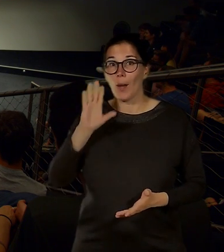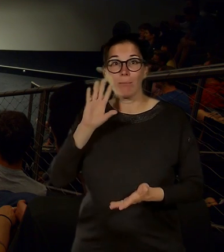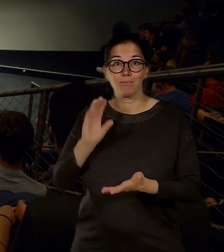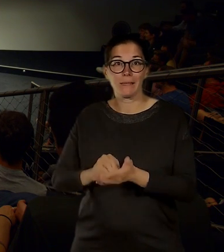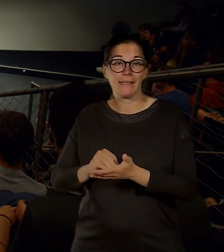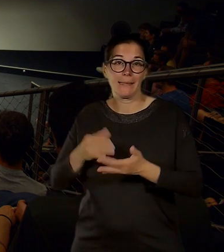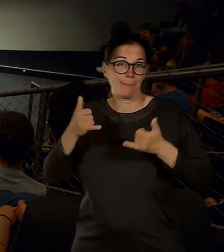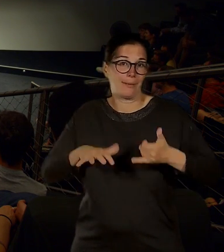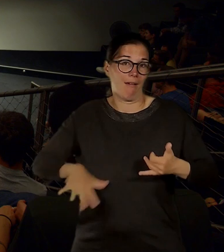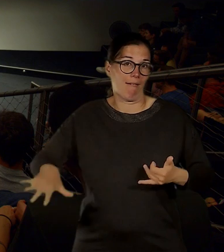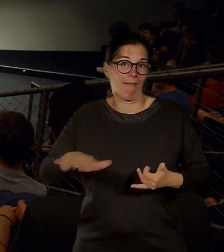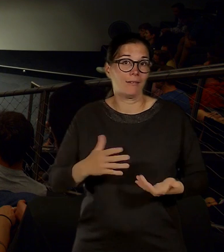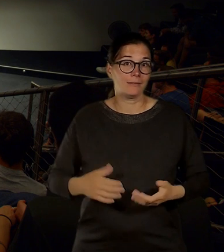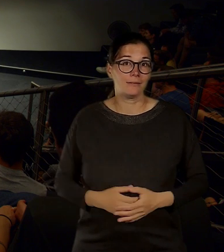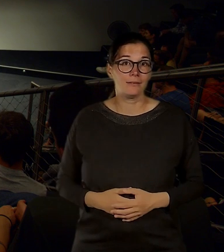obyvatelům města.